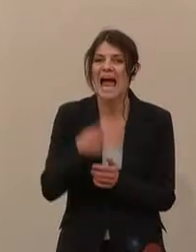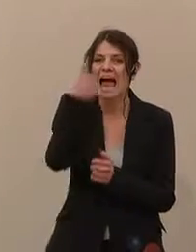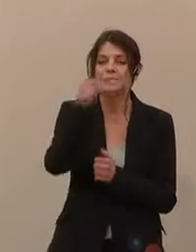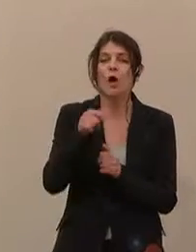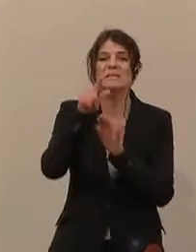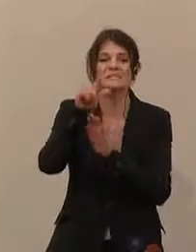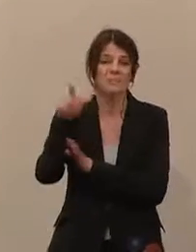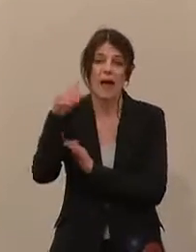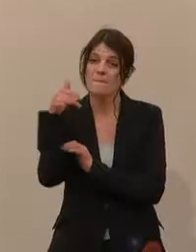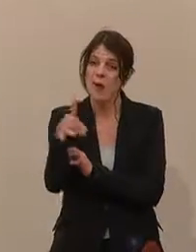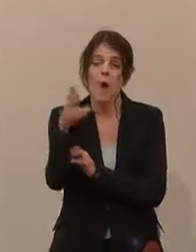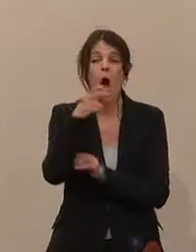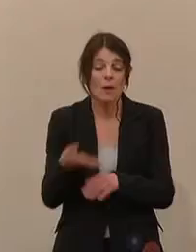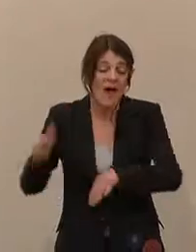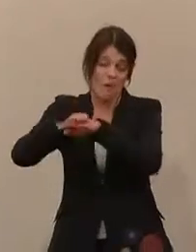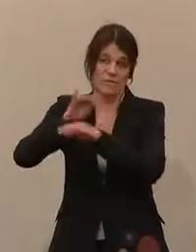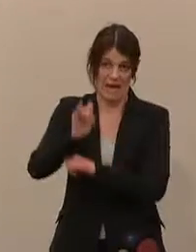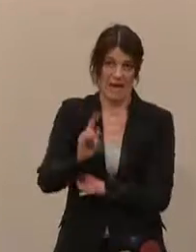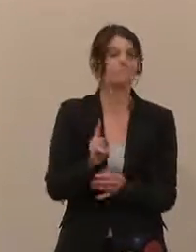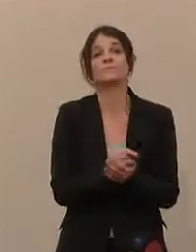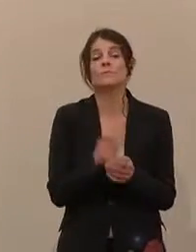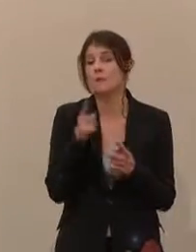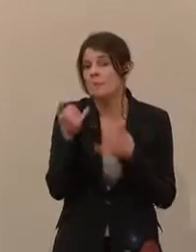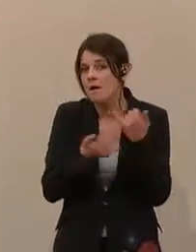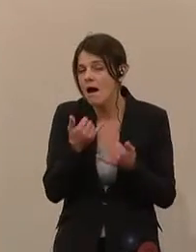1,72 Millionen Euro mehr und